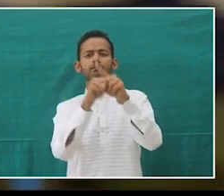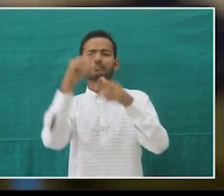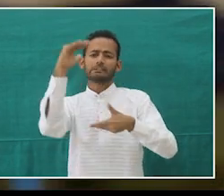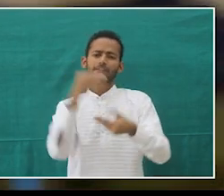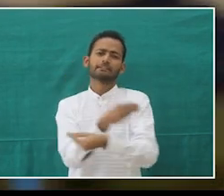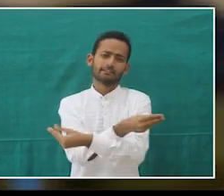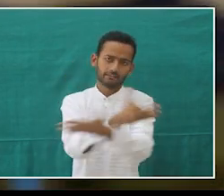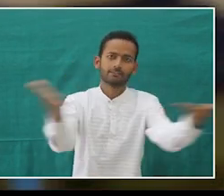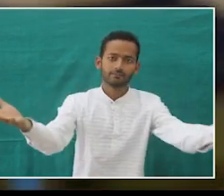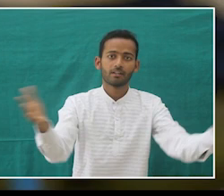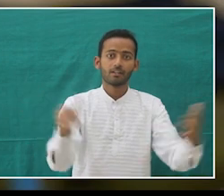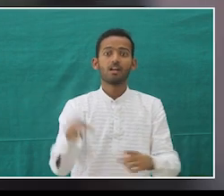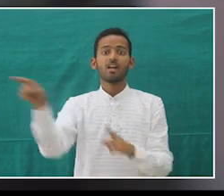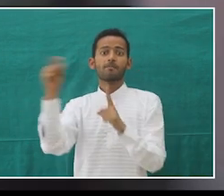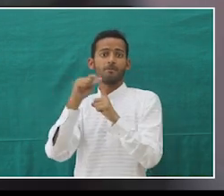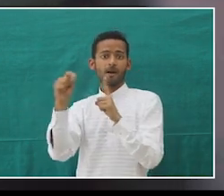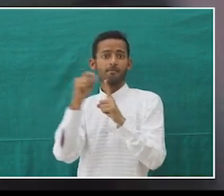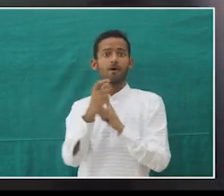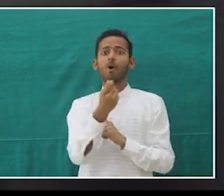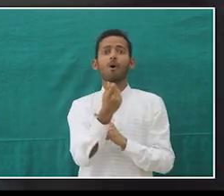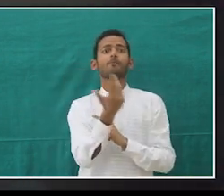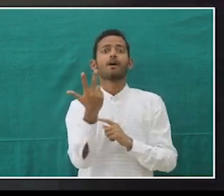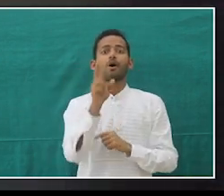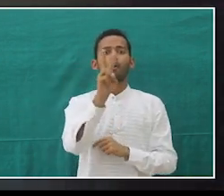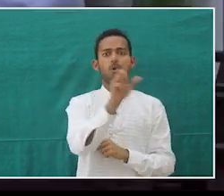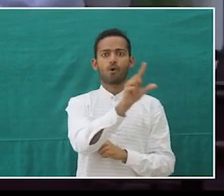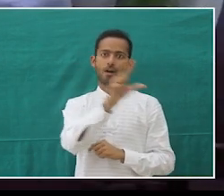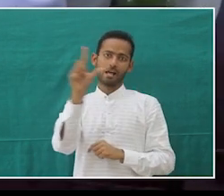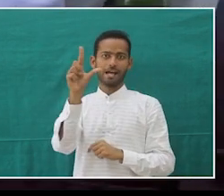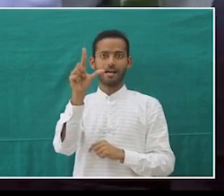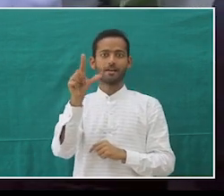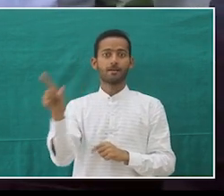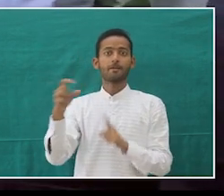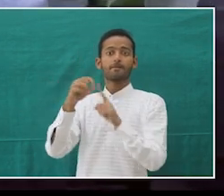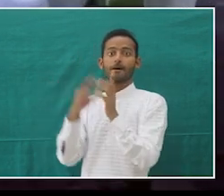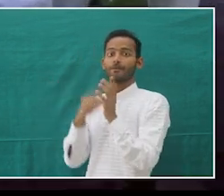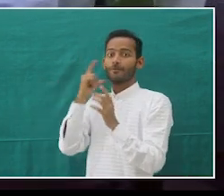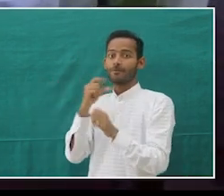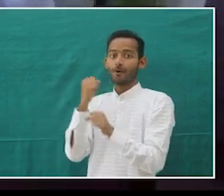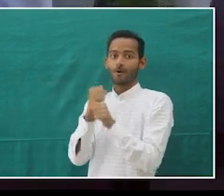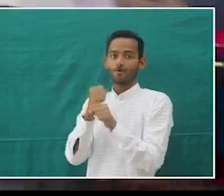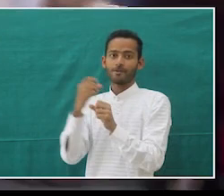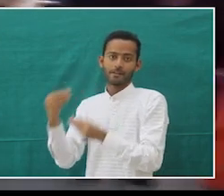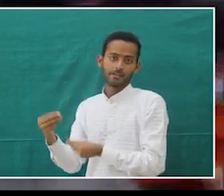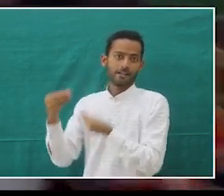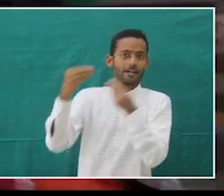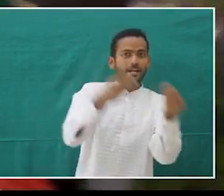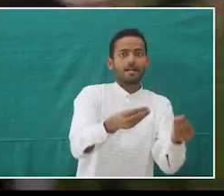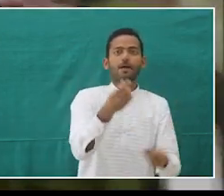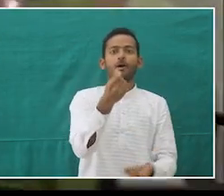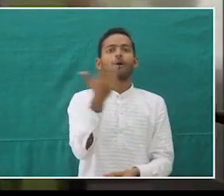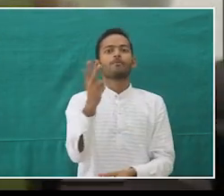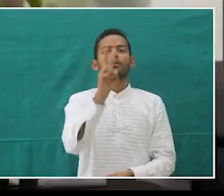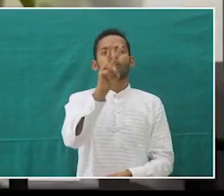हार्ट स्टंट की जो बाजार में ₹2 लाख की मत थी वो मोदी जी की प्रयासों से मंत्र